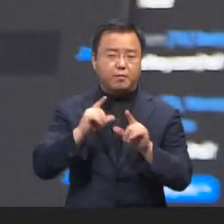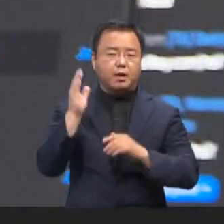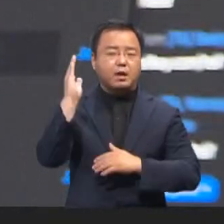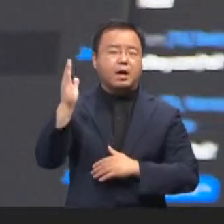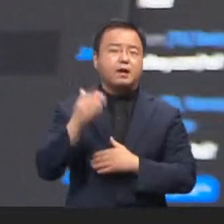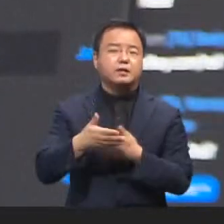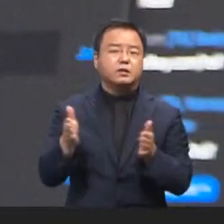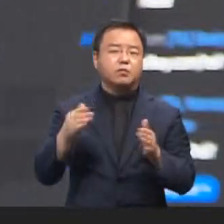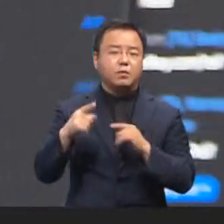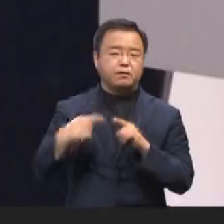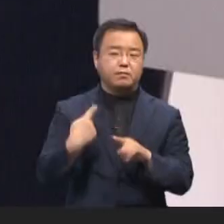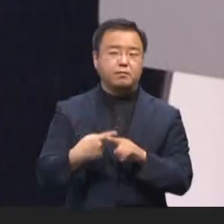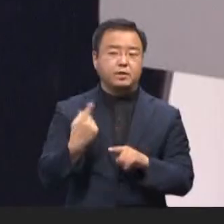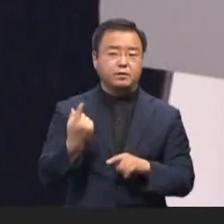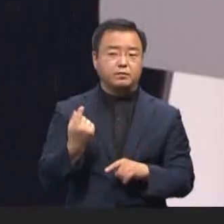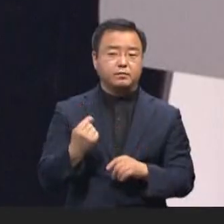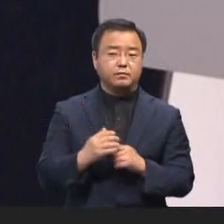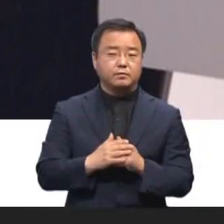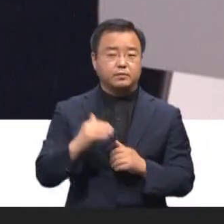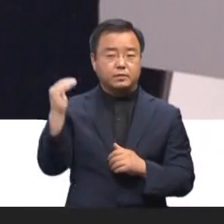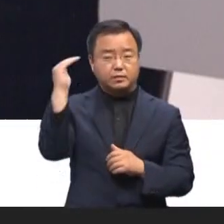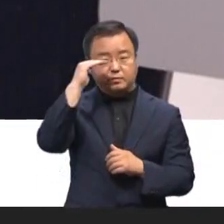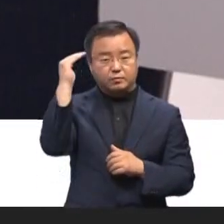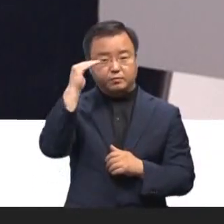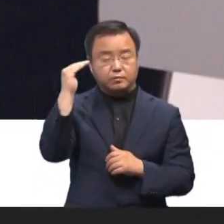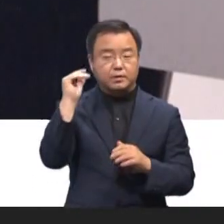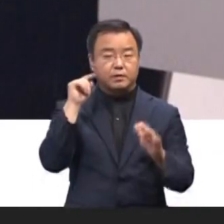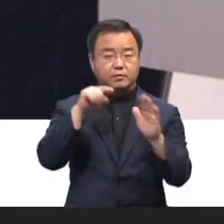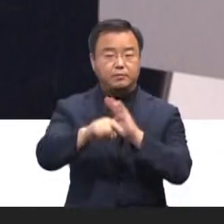모습과 다르지 않습니다. 구경하러 왔어요.